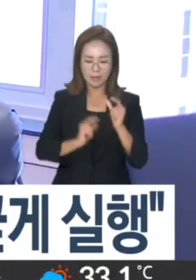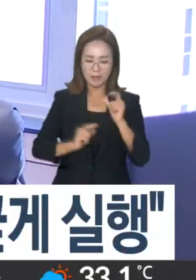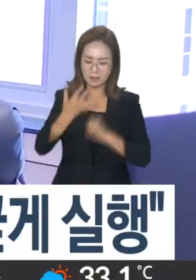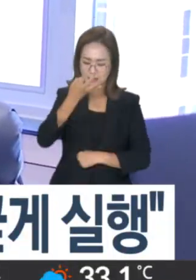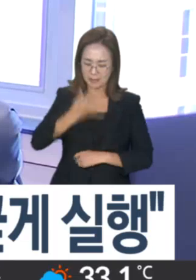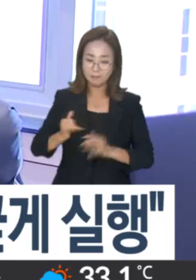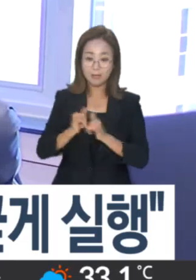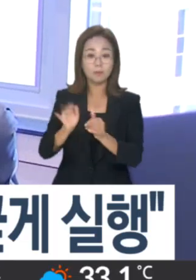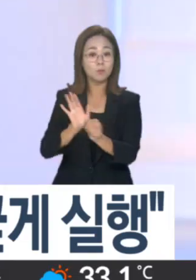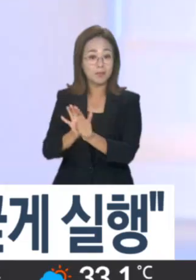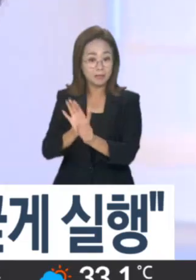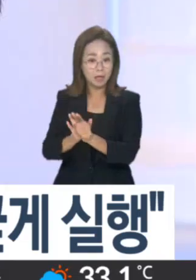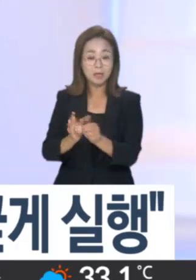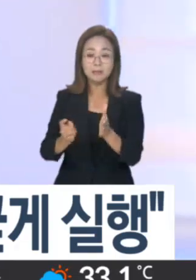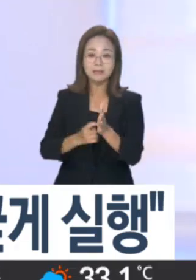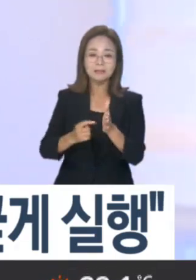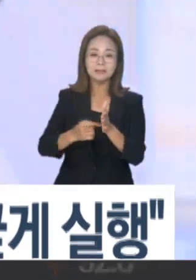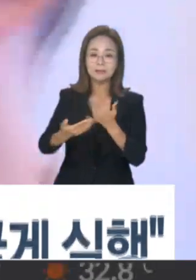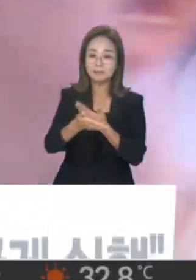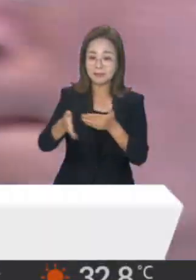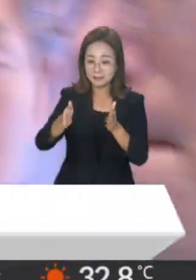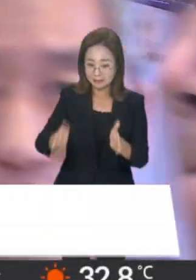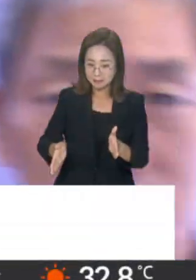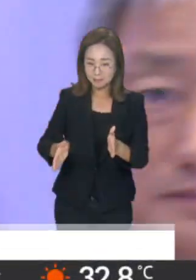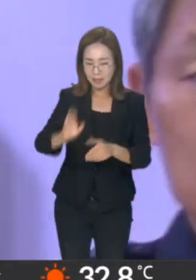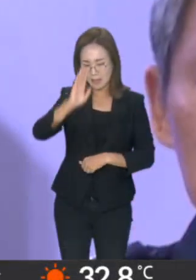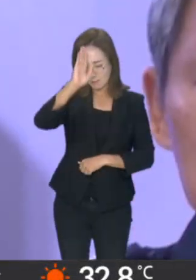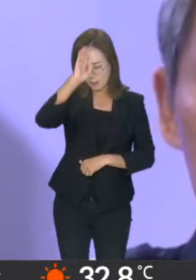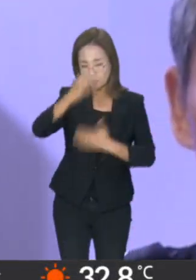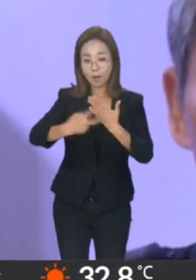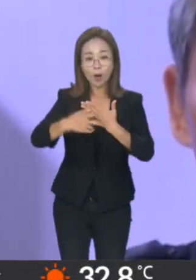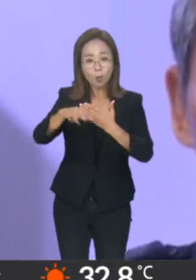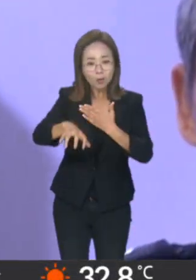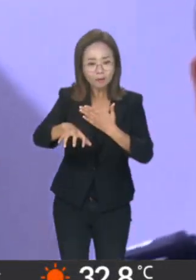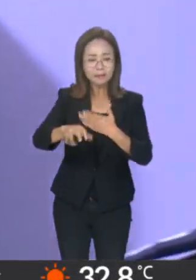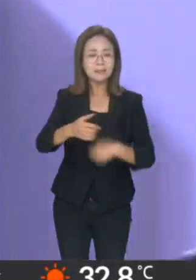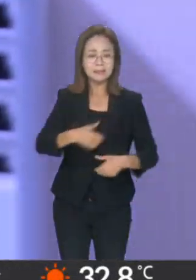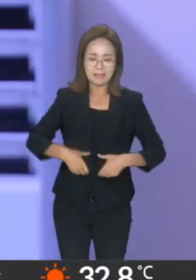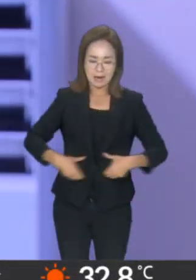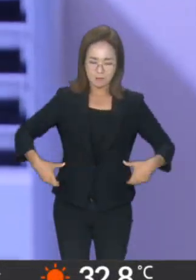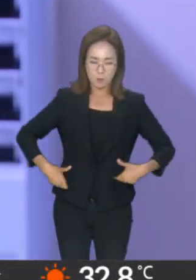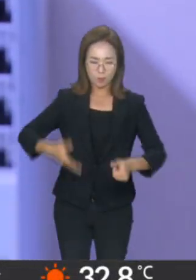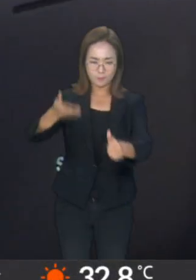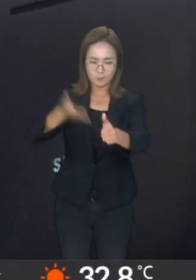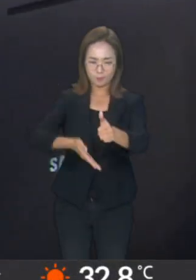위해 응급실과 상급병원을 양보하는 배려를 당부드린다고 덧붙였습니다.